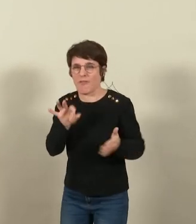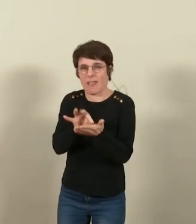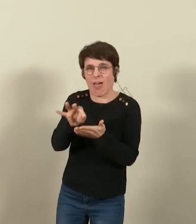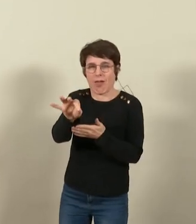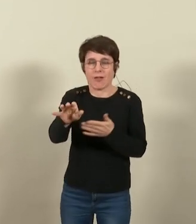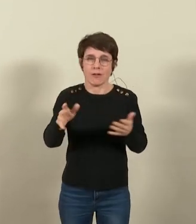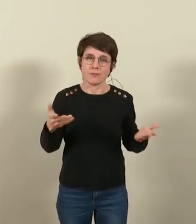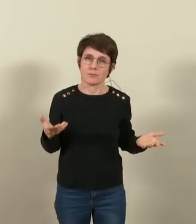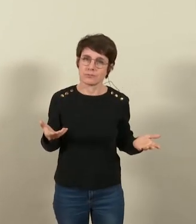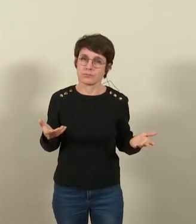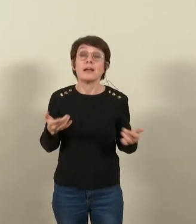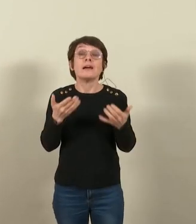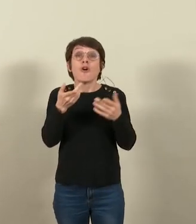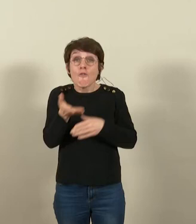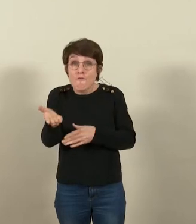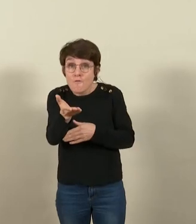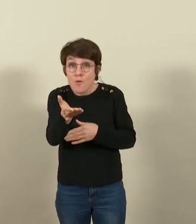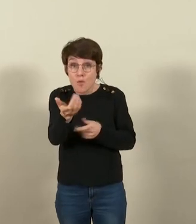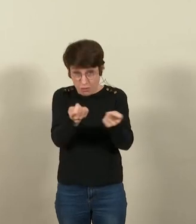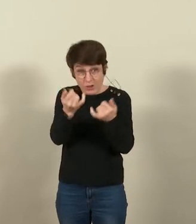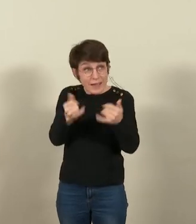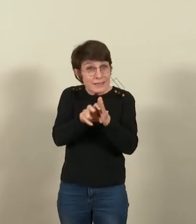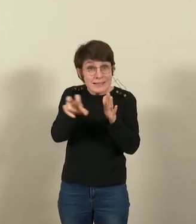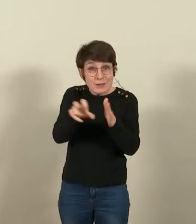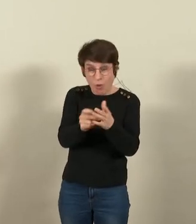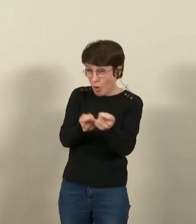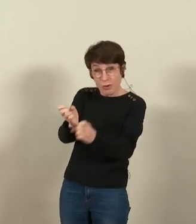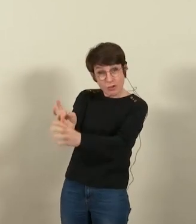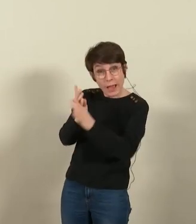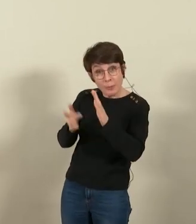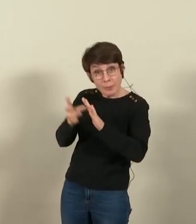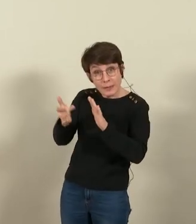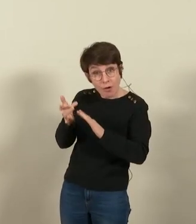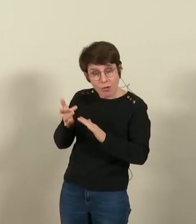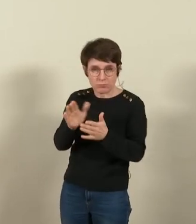vous gérez ces situations à Grenoble ne vous permet pas de donner des